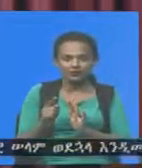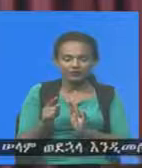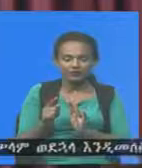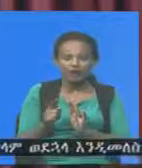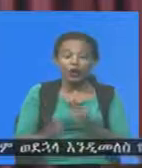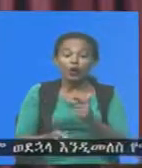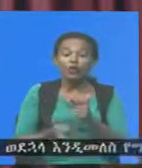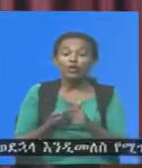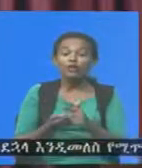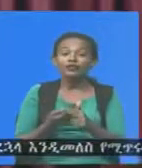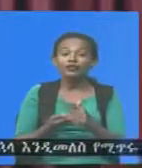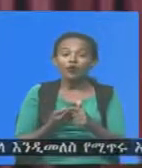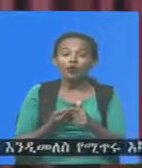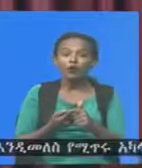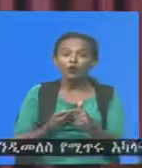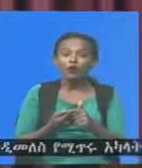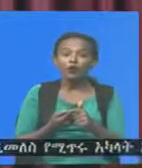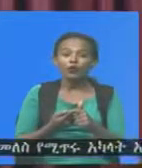ሁለተኛው